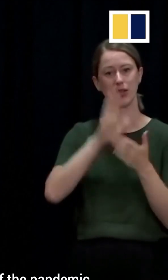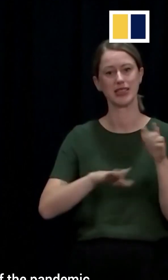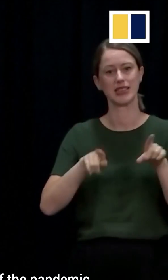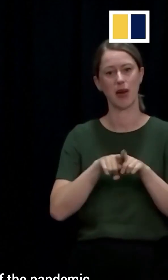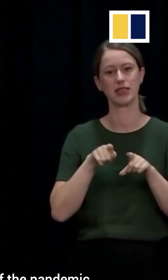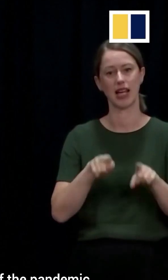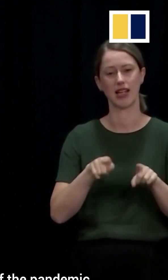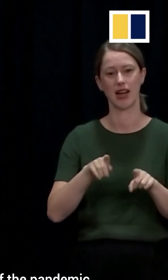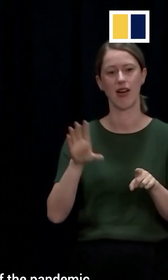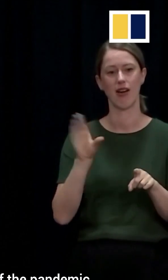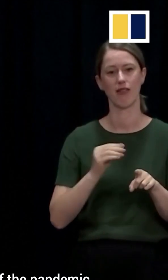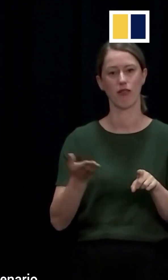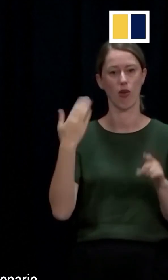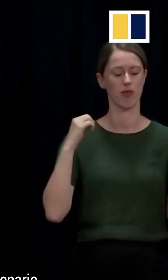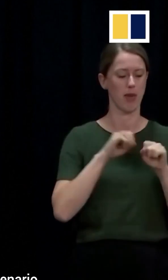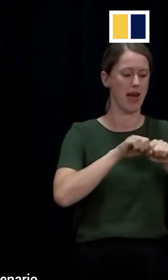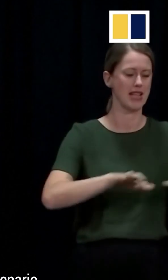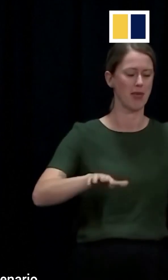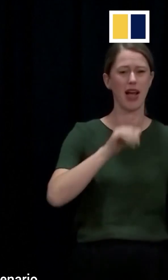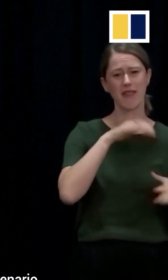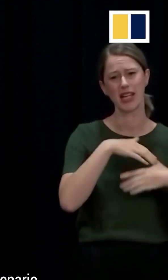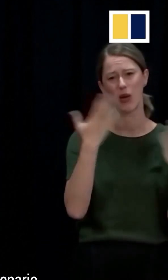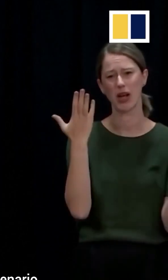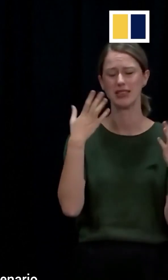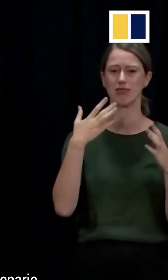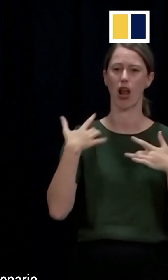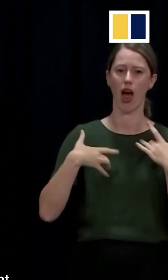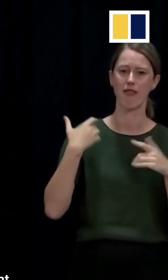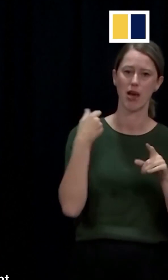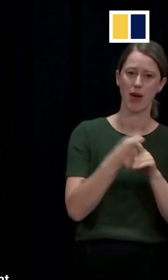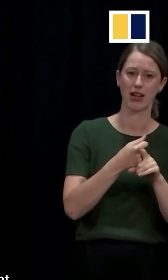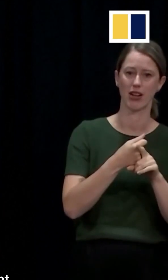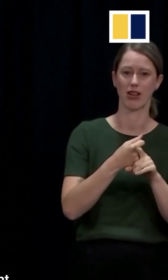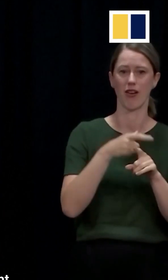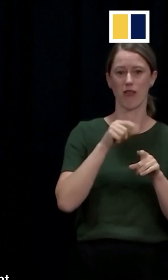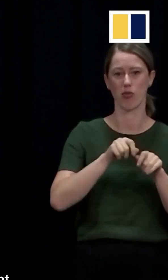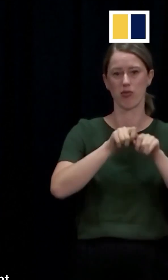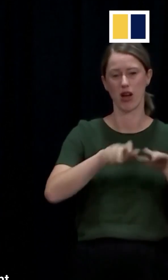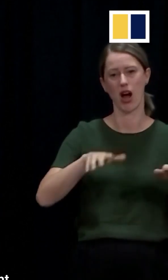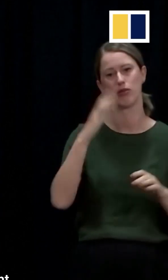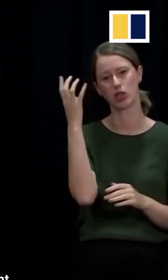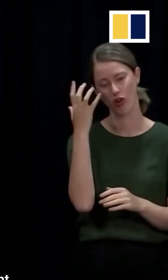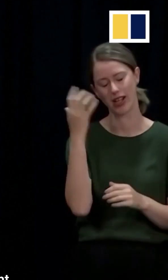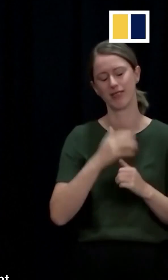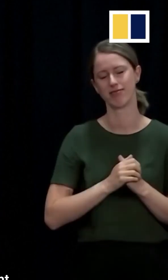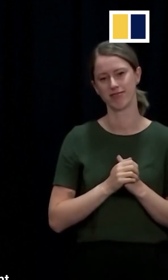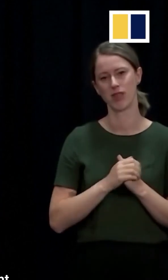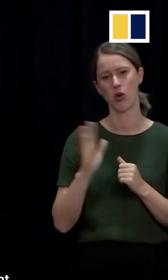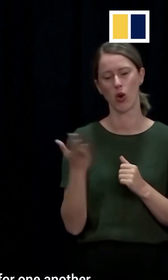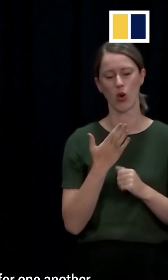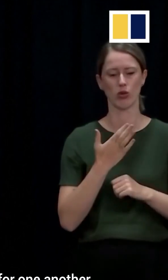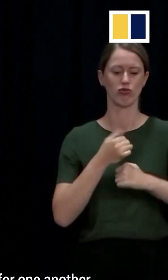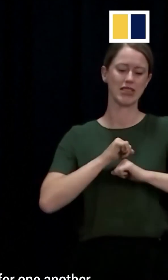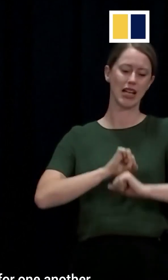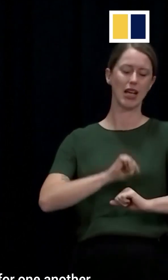anglosassone dovranno infatti tornare ad indossare le mascherine all'aperto inoltre agli eventi sociali non potranno partecipare